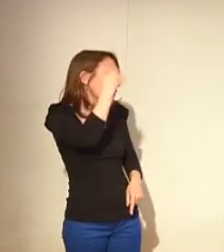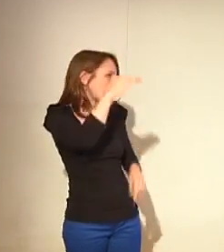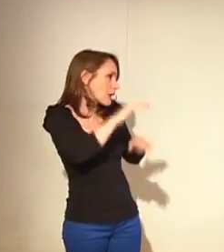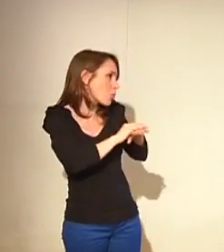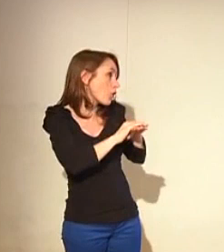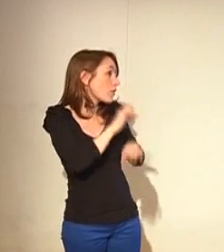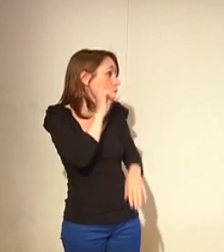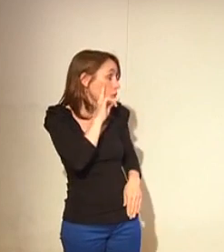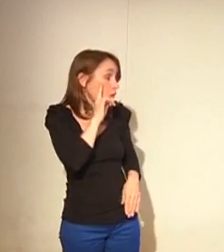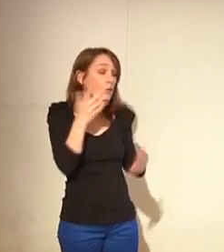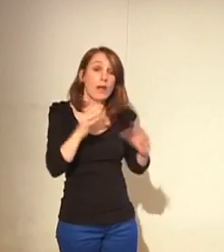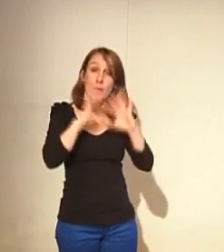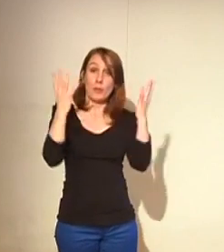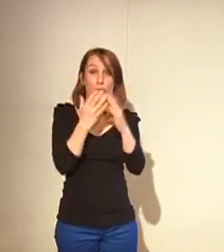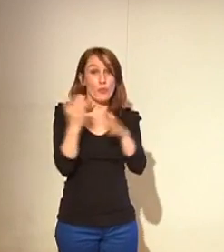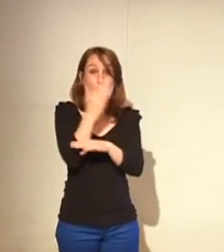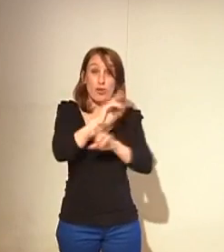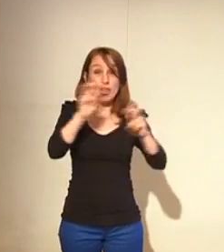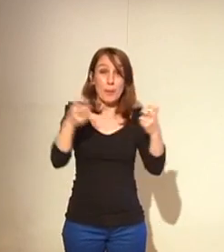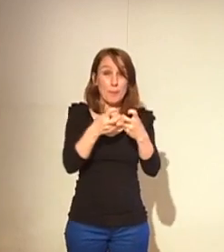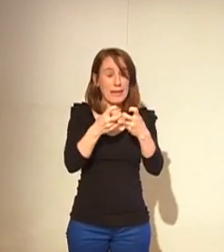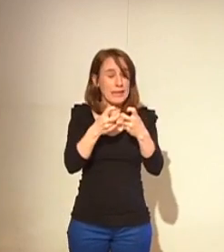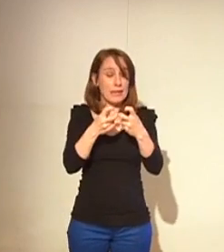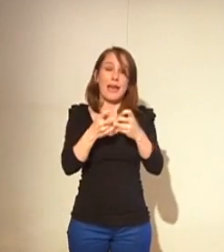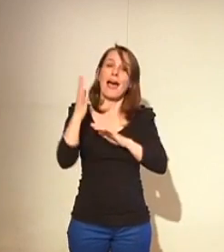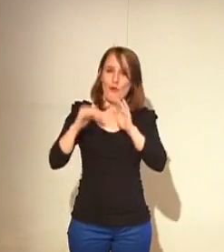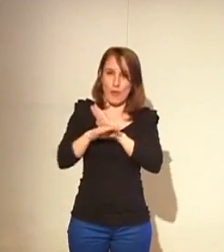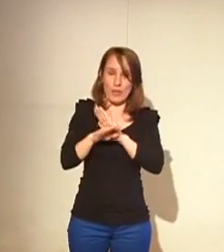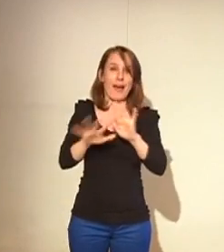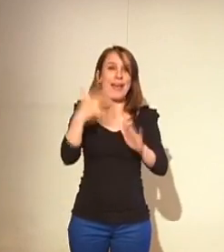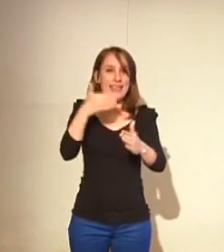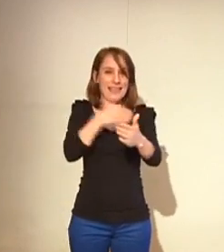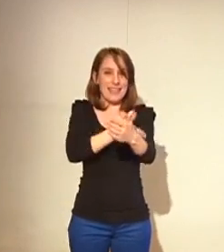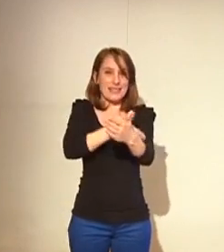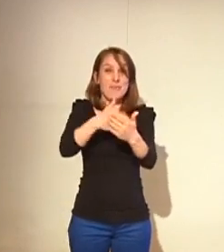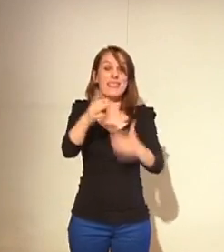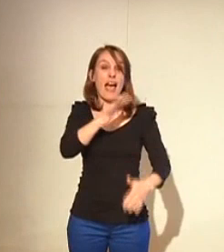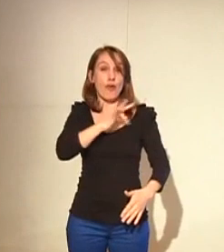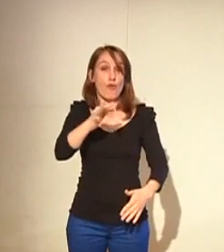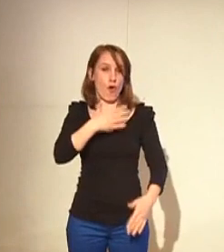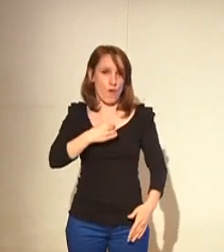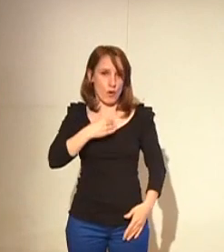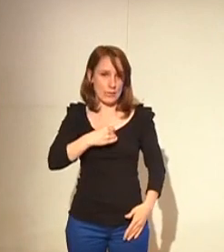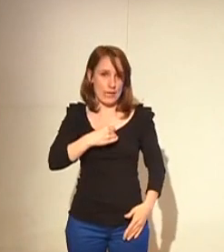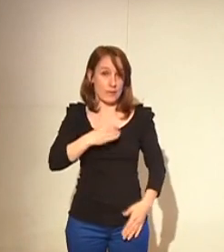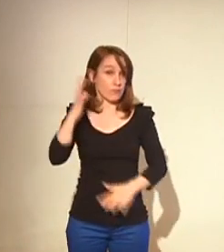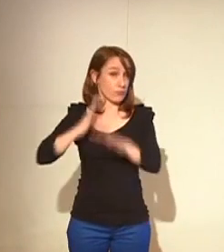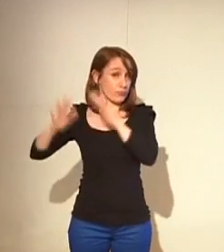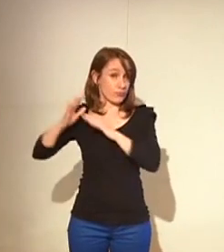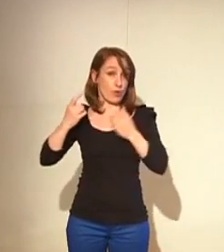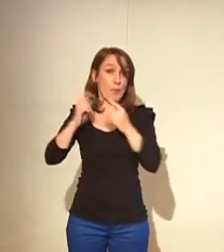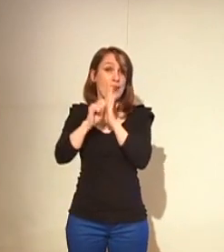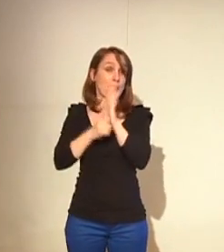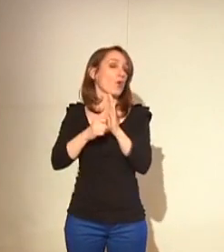c'est que le coût global du projet est passé de 15 milliards de francs français à l'époque de Charles Millon et aujourd'hui ce projet est estimé